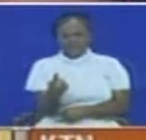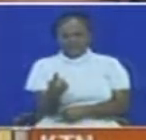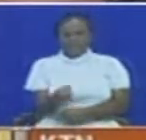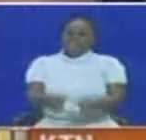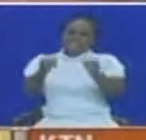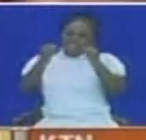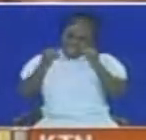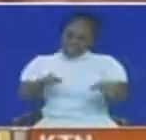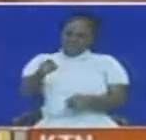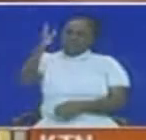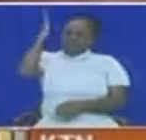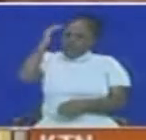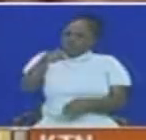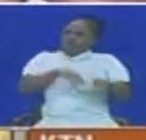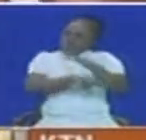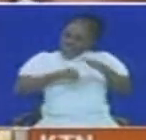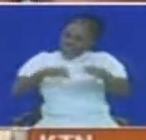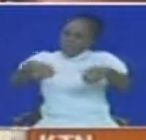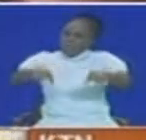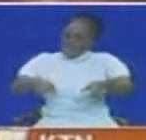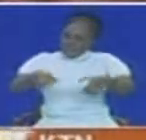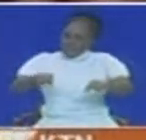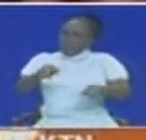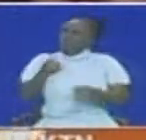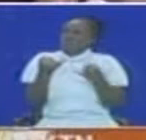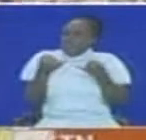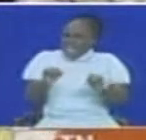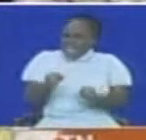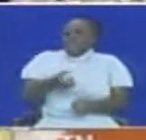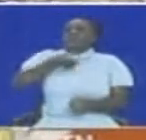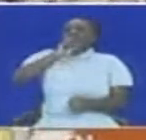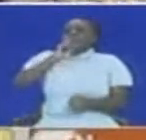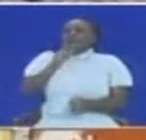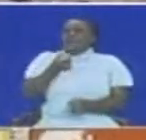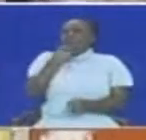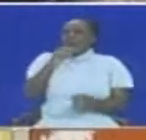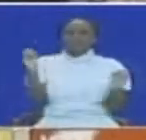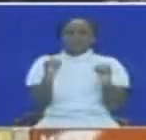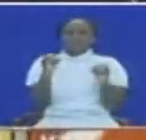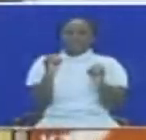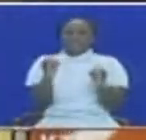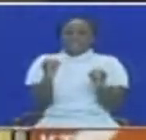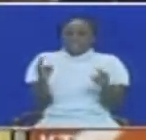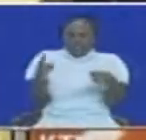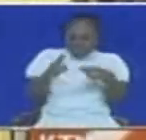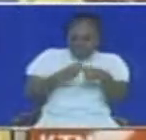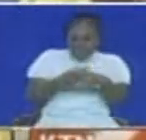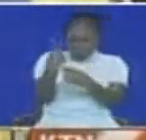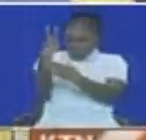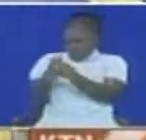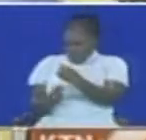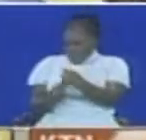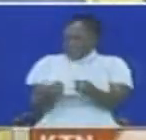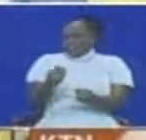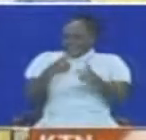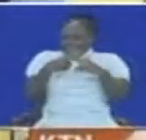kama unajua ulihusika kwa hii wizi ya pikipiki, usijaribu kula hii dawa. Punde si punde wawili hawa walianza kula nyasi nje